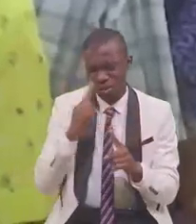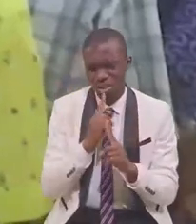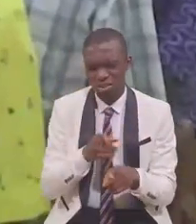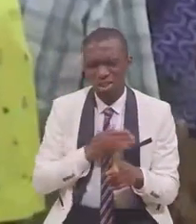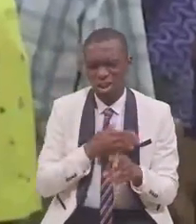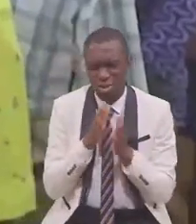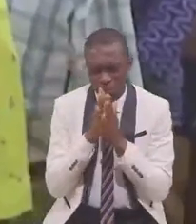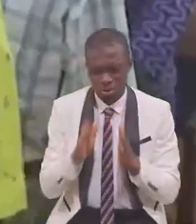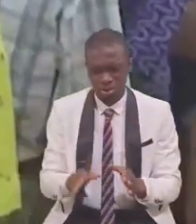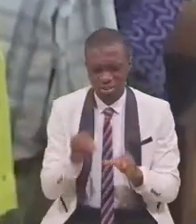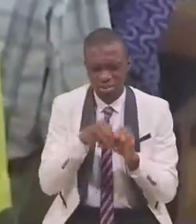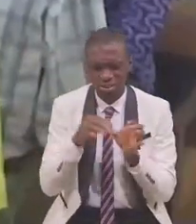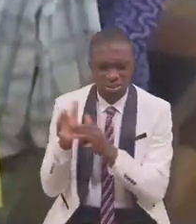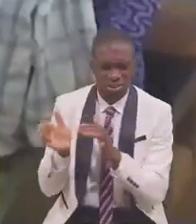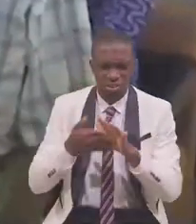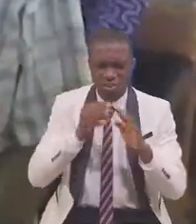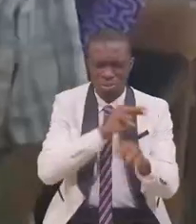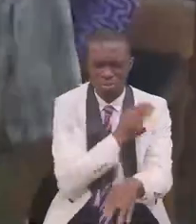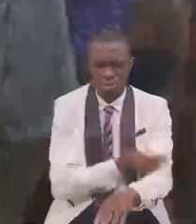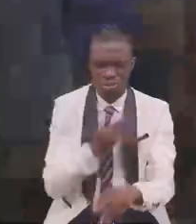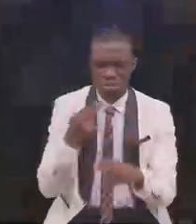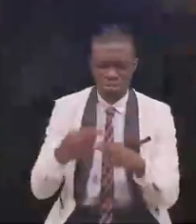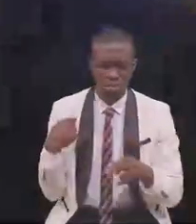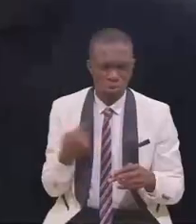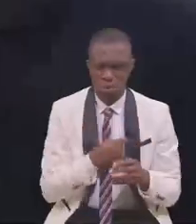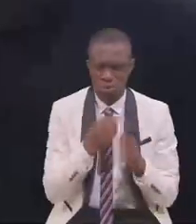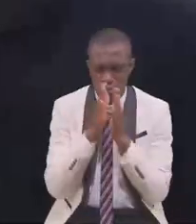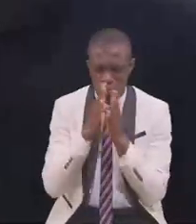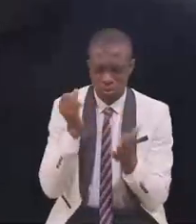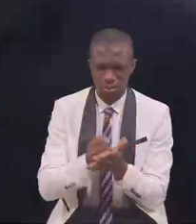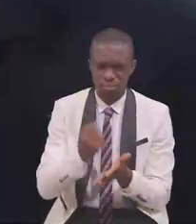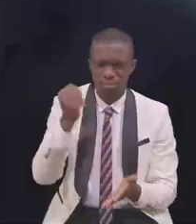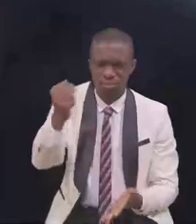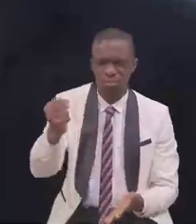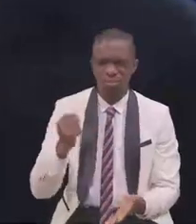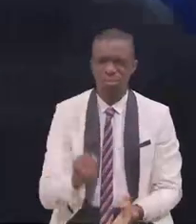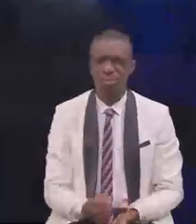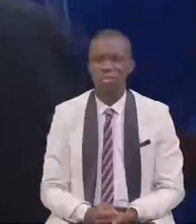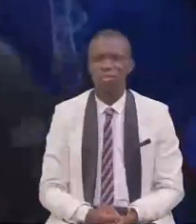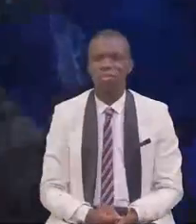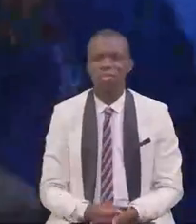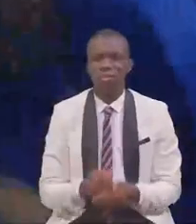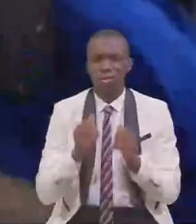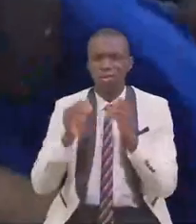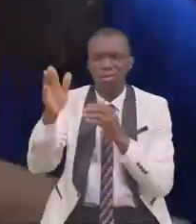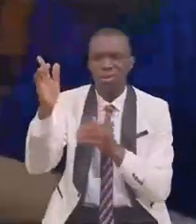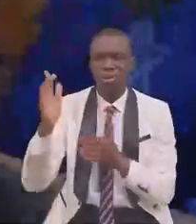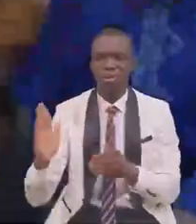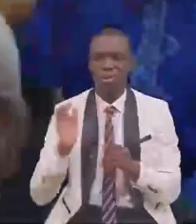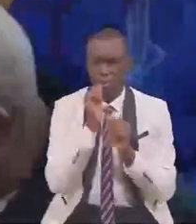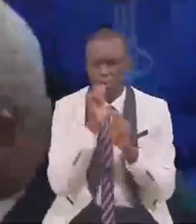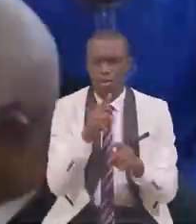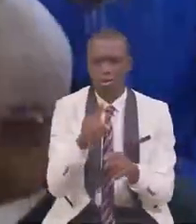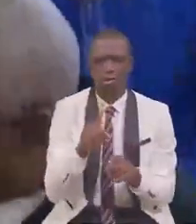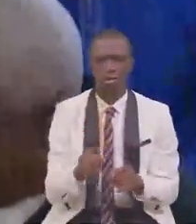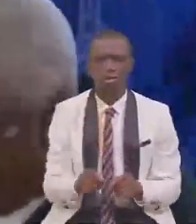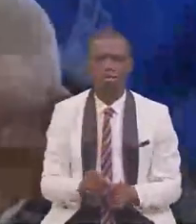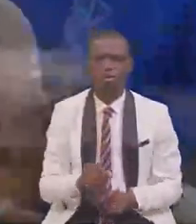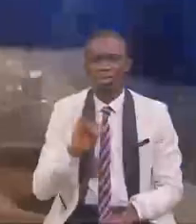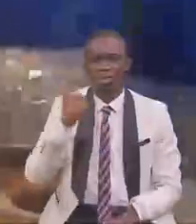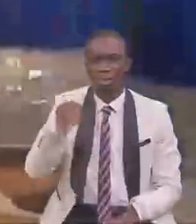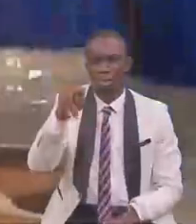nom de Jésus, nous prions. Que le Seigneur vous bénisse, asseyez-vous. Nous allons à Jean, chapitre